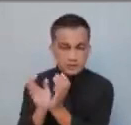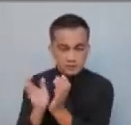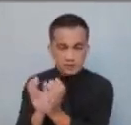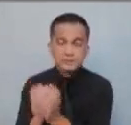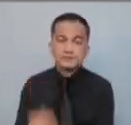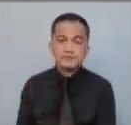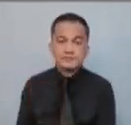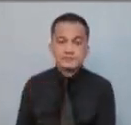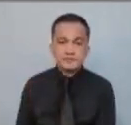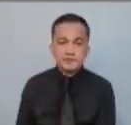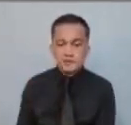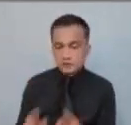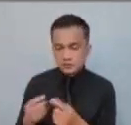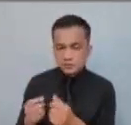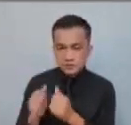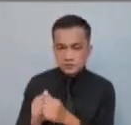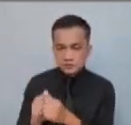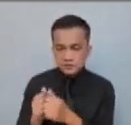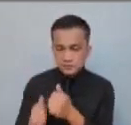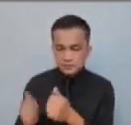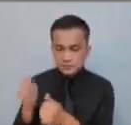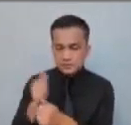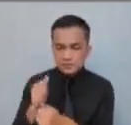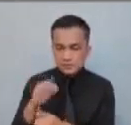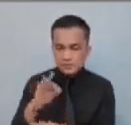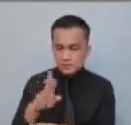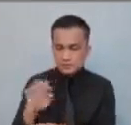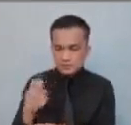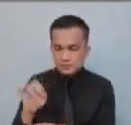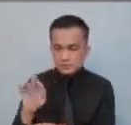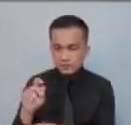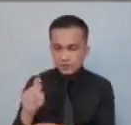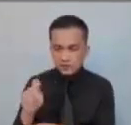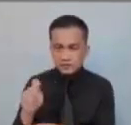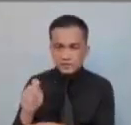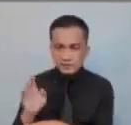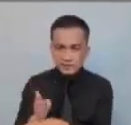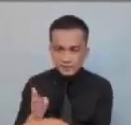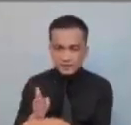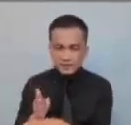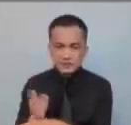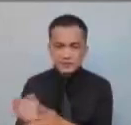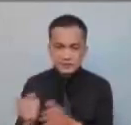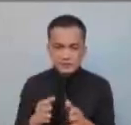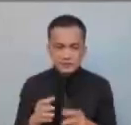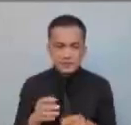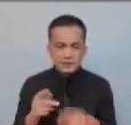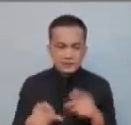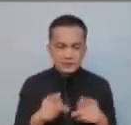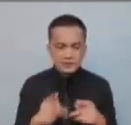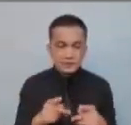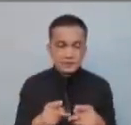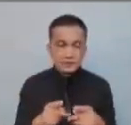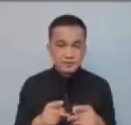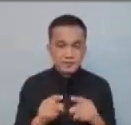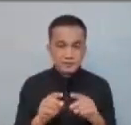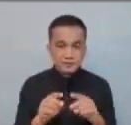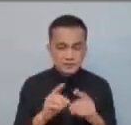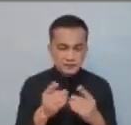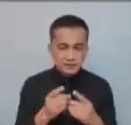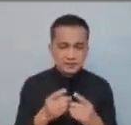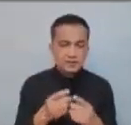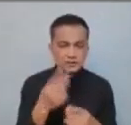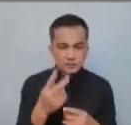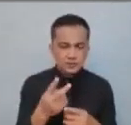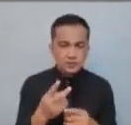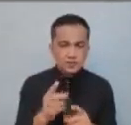ito katuwang ang authority of the Freeport area of Bataan. Mga residente ng District 2 naman ang sunod na pinuntahan ng Quezon City District